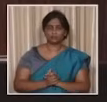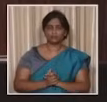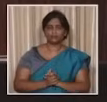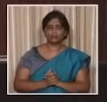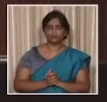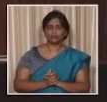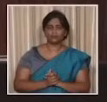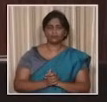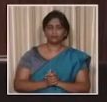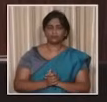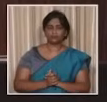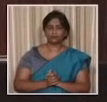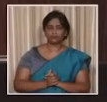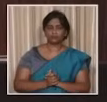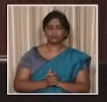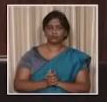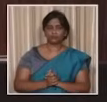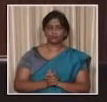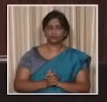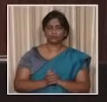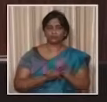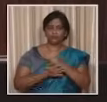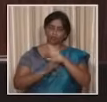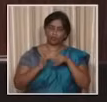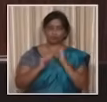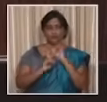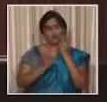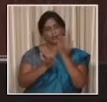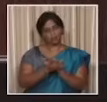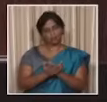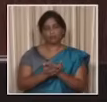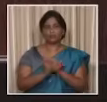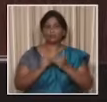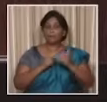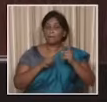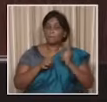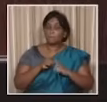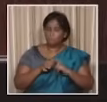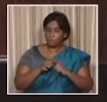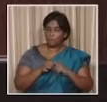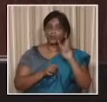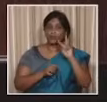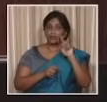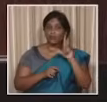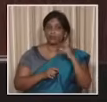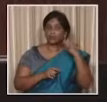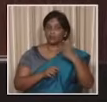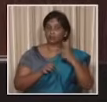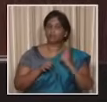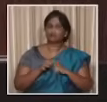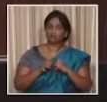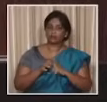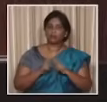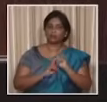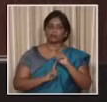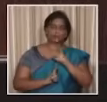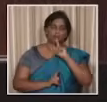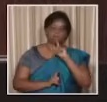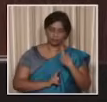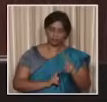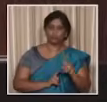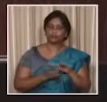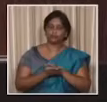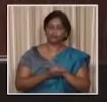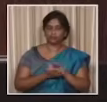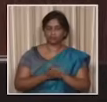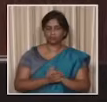හරි ඔබතුමාගේ ඉතුරු ලිපිලේඛන ටික සභාගත කරන්න ඉතුරු ප්‍රශ්නය 27-2 ප්‍රශ්නයක් අටතේ මේ සභාවට ඉදිරිපත් කරන්න